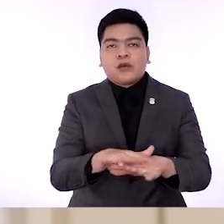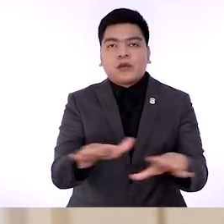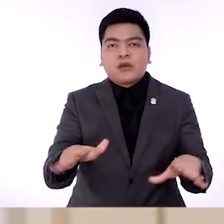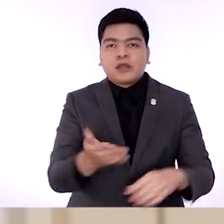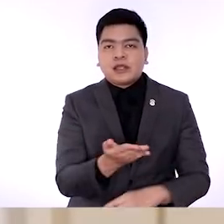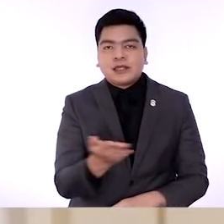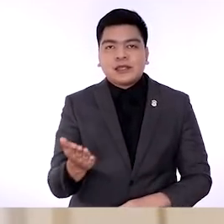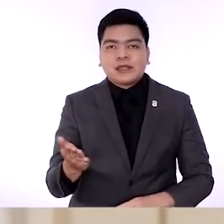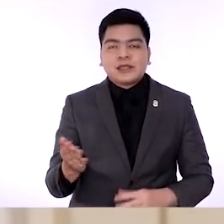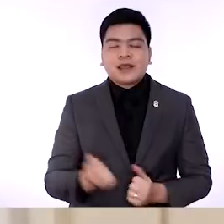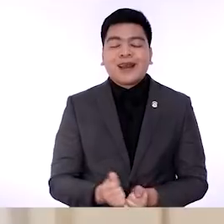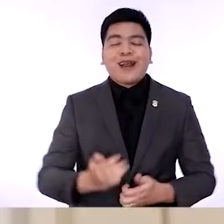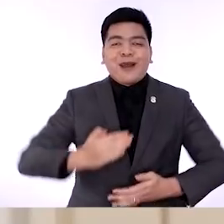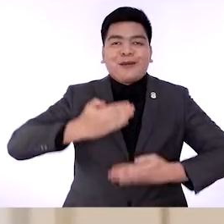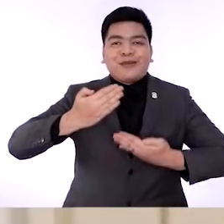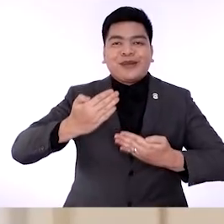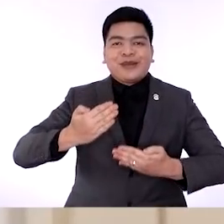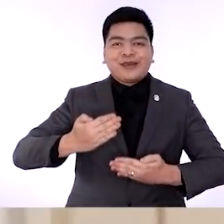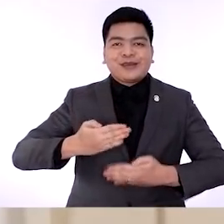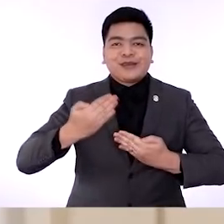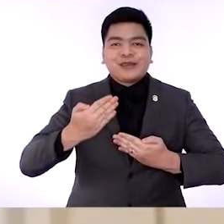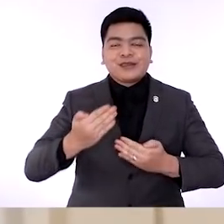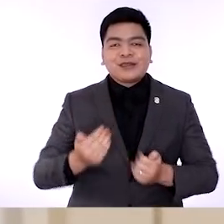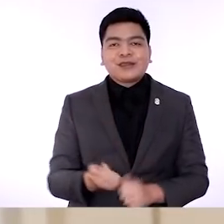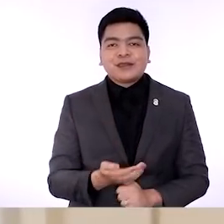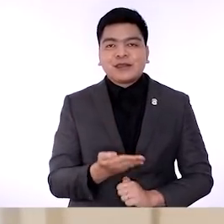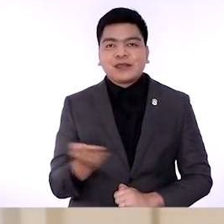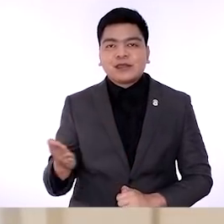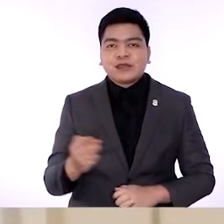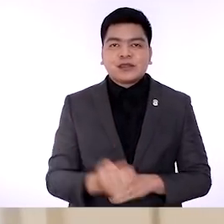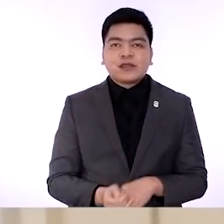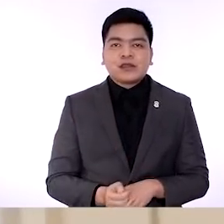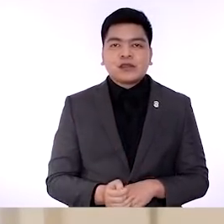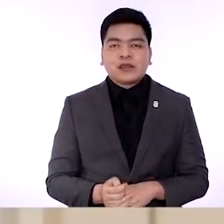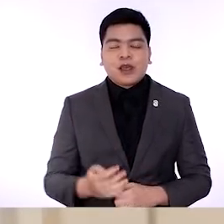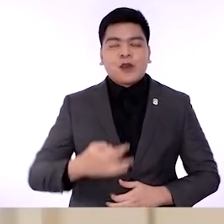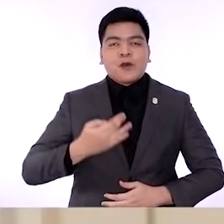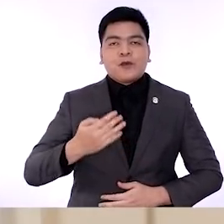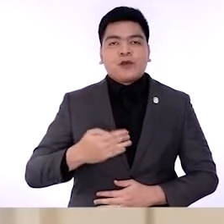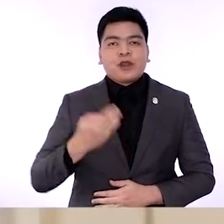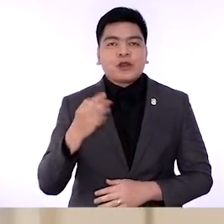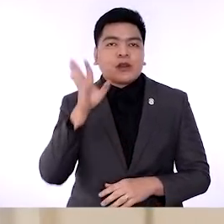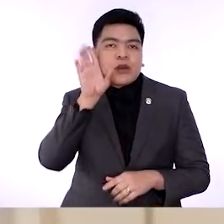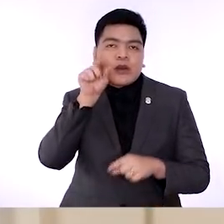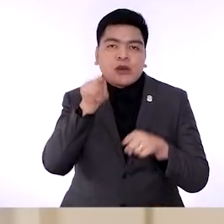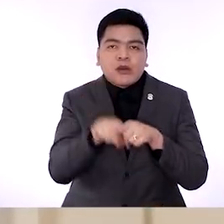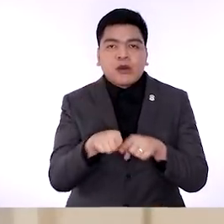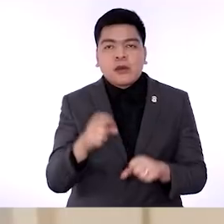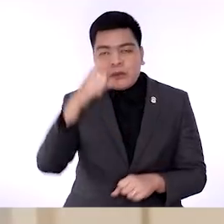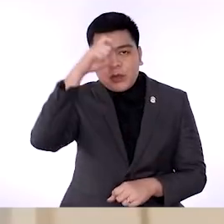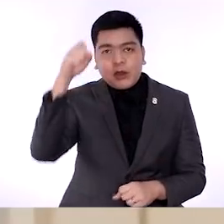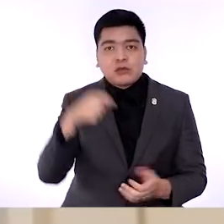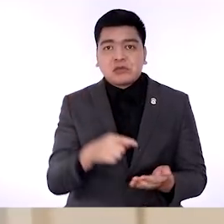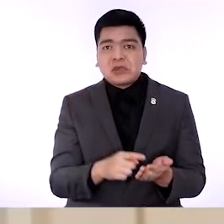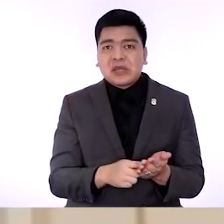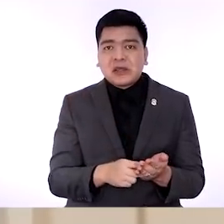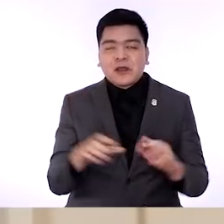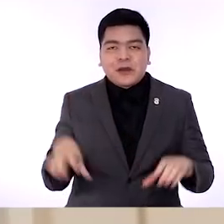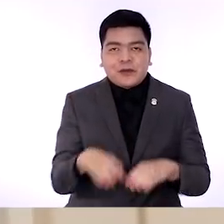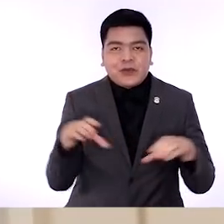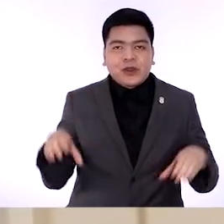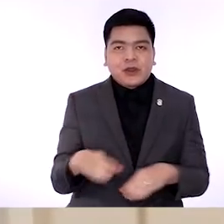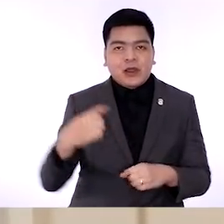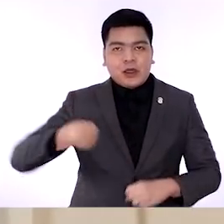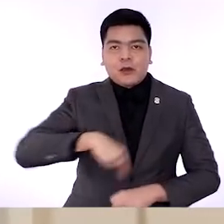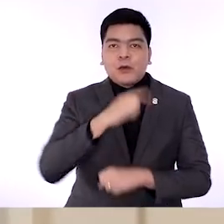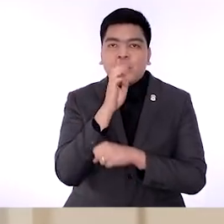ng kagalakan, kasiyahan ang mga nararamdaman ng mga kapatid dahil po sa ganitong mga aktibidad. Nangangako